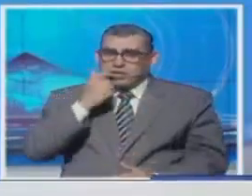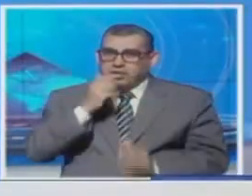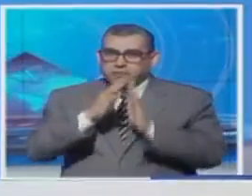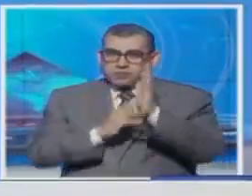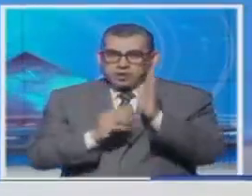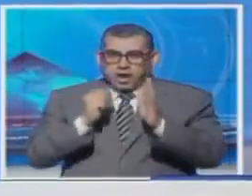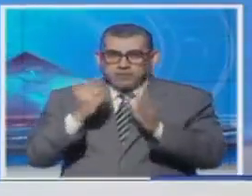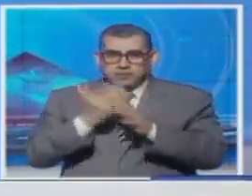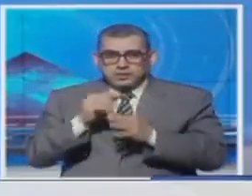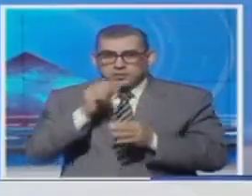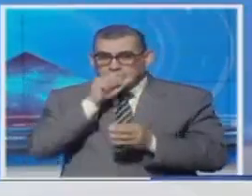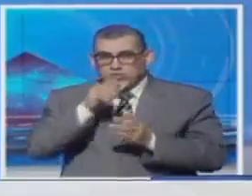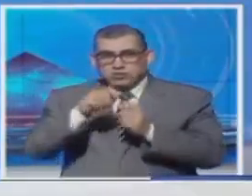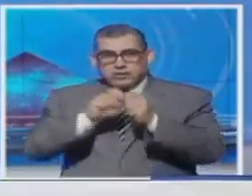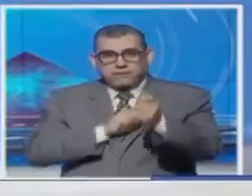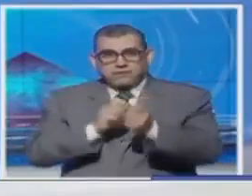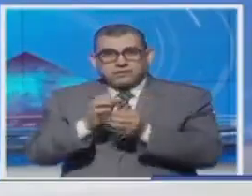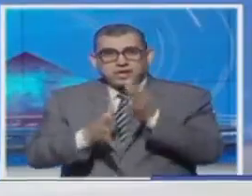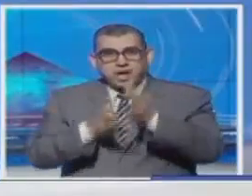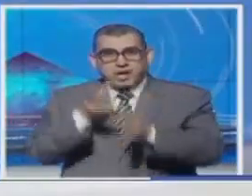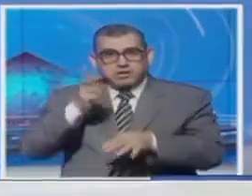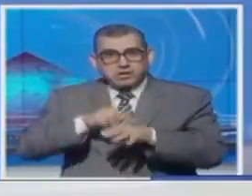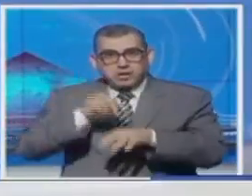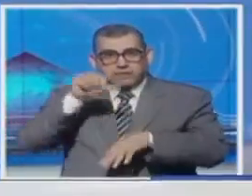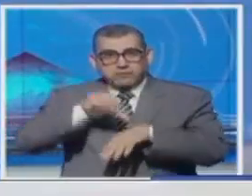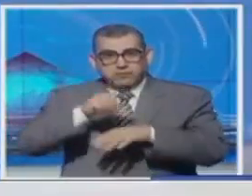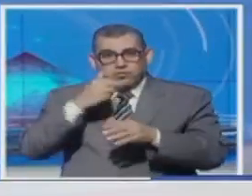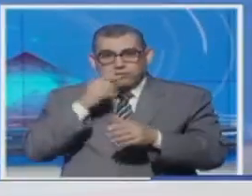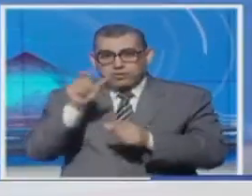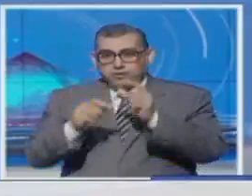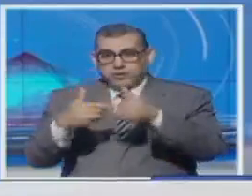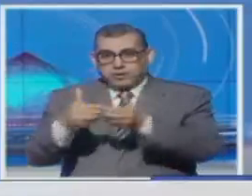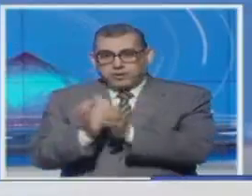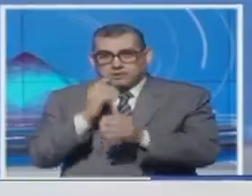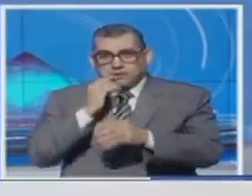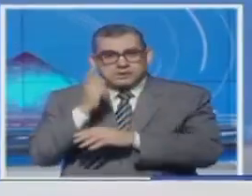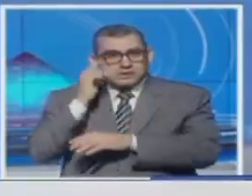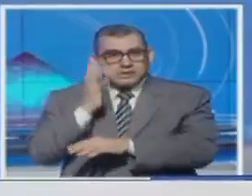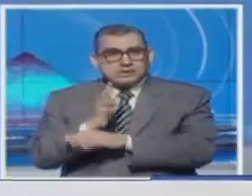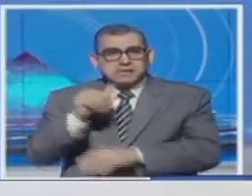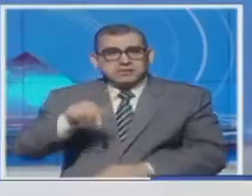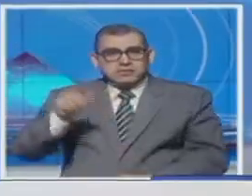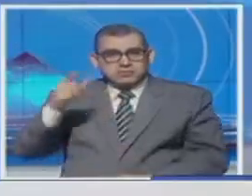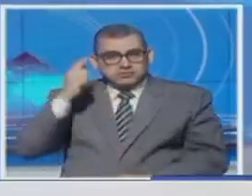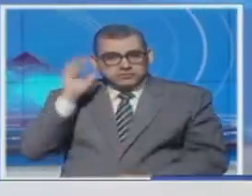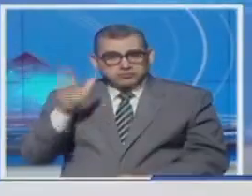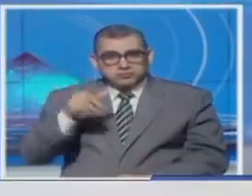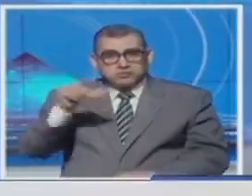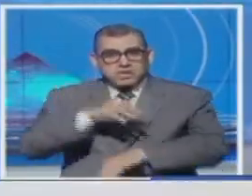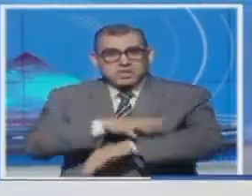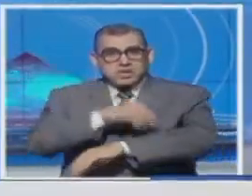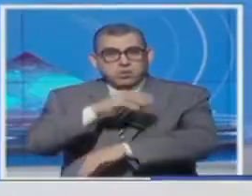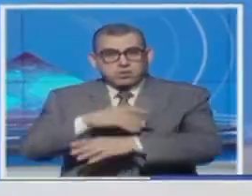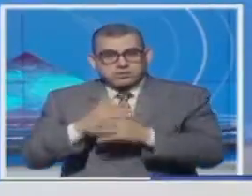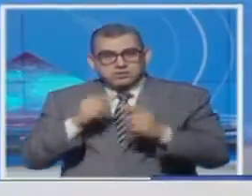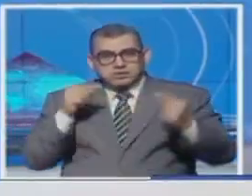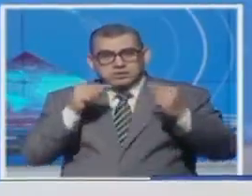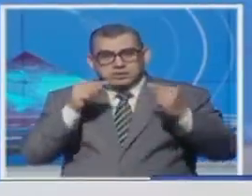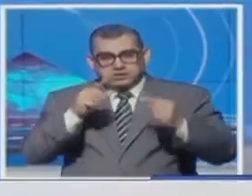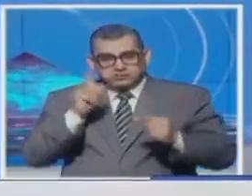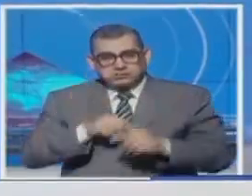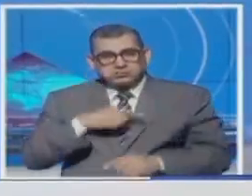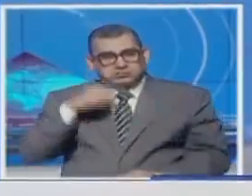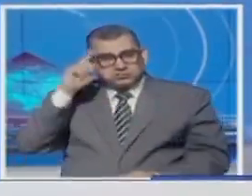العبارات تكرار حرق نسخة من المصحف الشريف على يد مجموعة من المتطرفين في السويد في تحدي